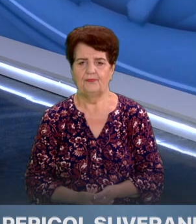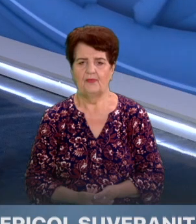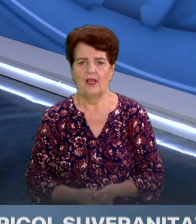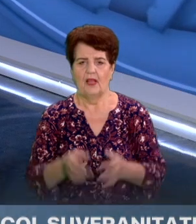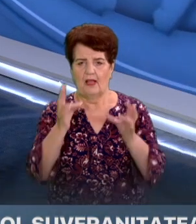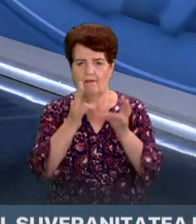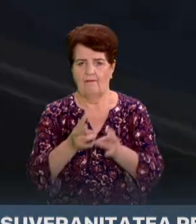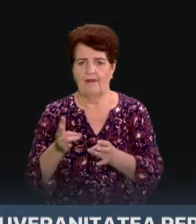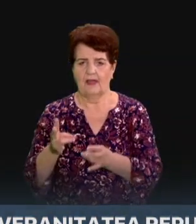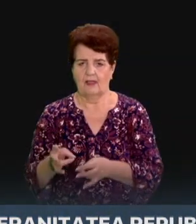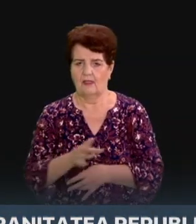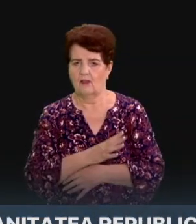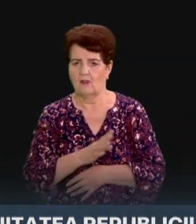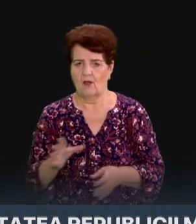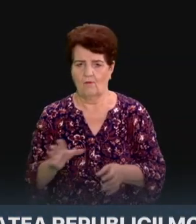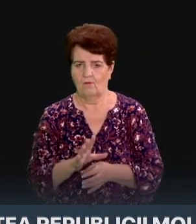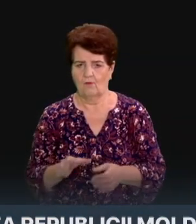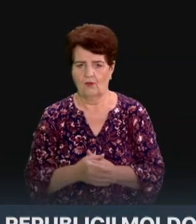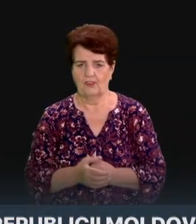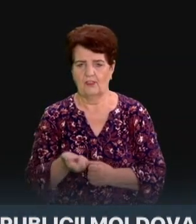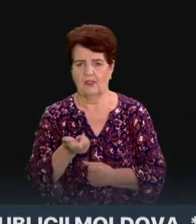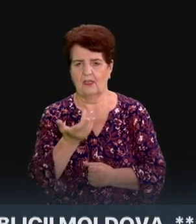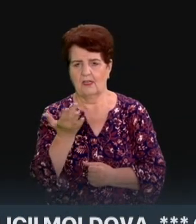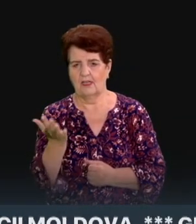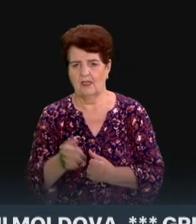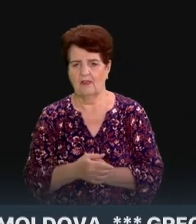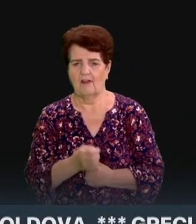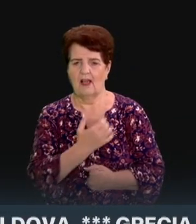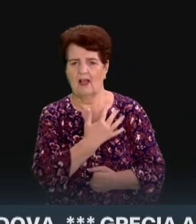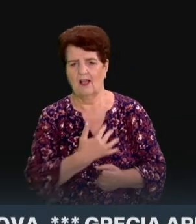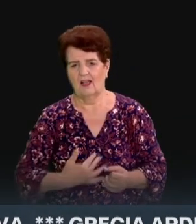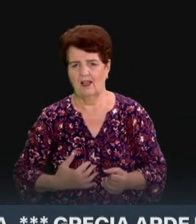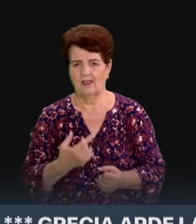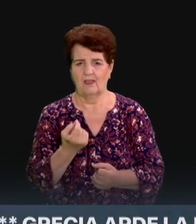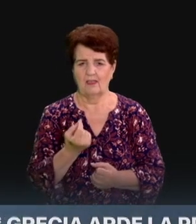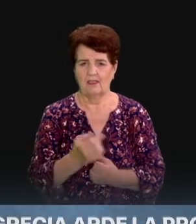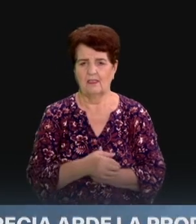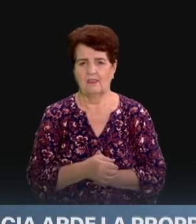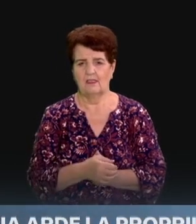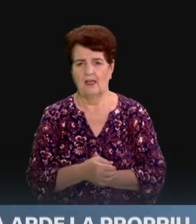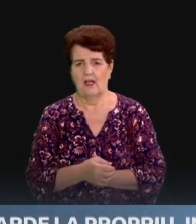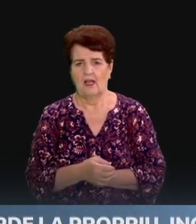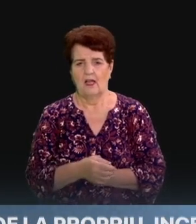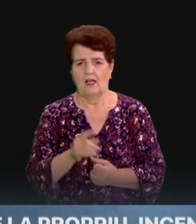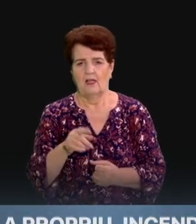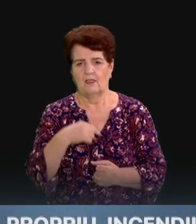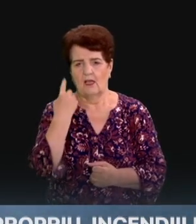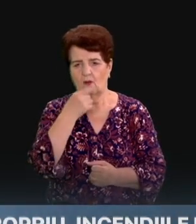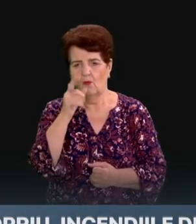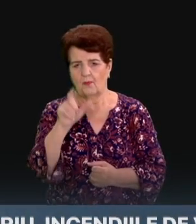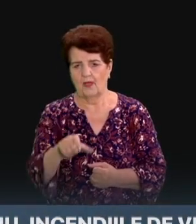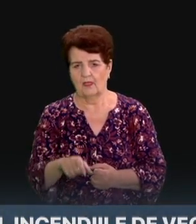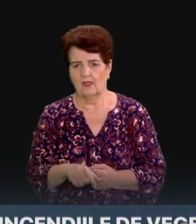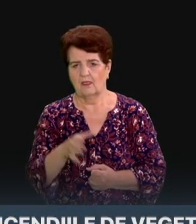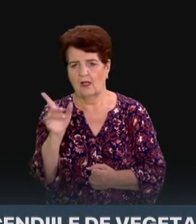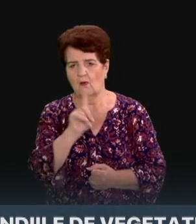Victime nu au fost atestate, au fost câțiva răniți, dar răniți ușor, cu foi de ardezi. O persoană seara am dus-o în sânge pe la